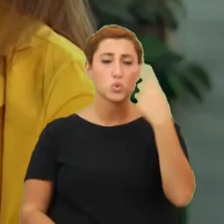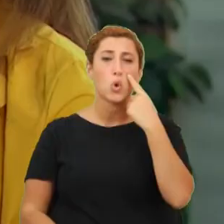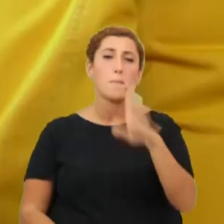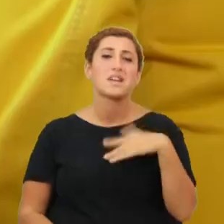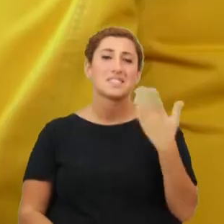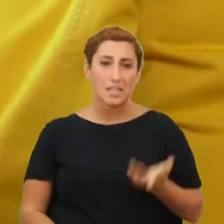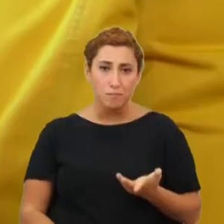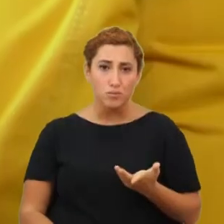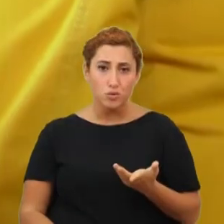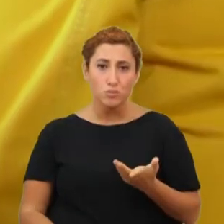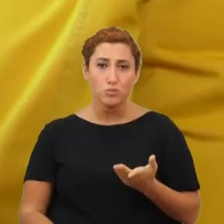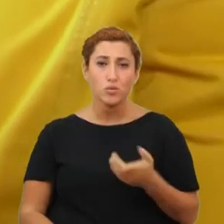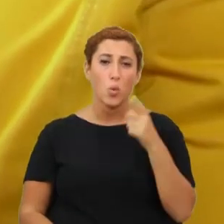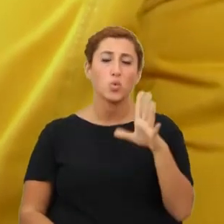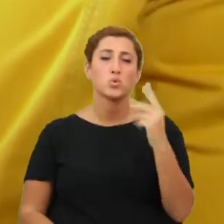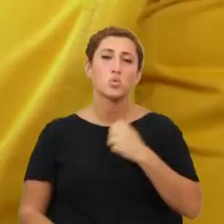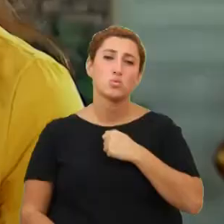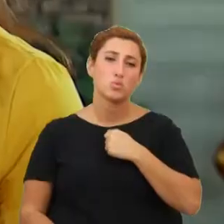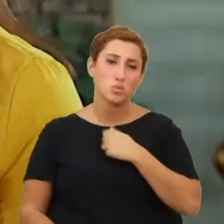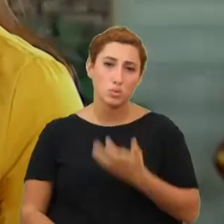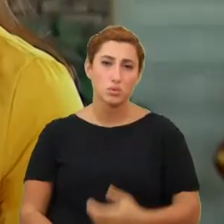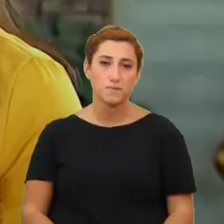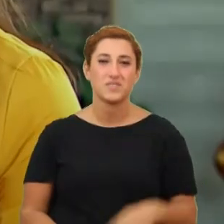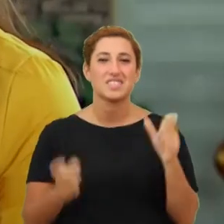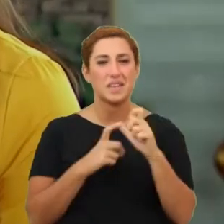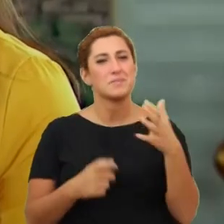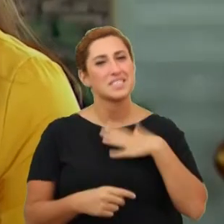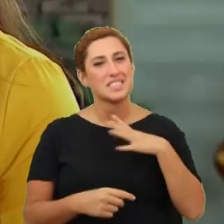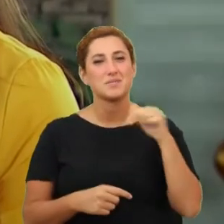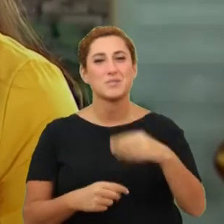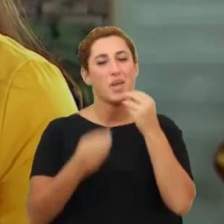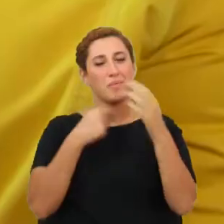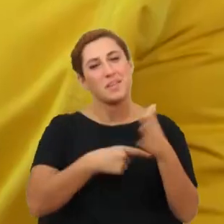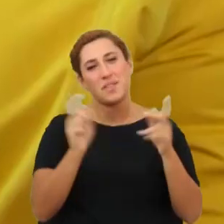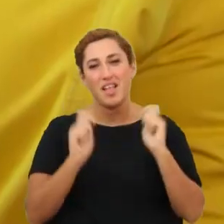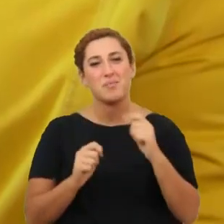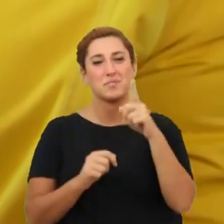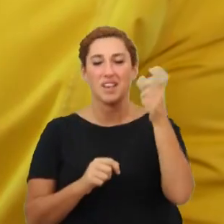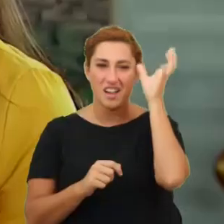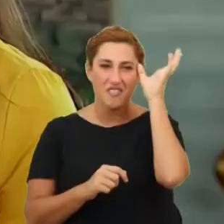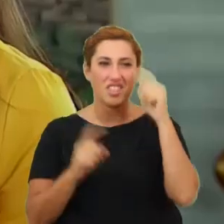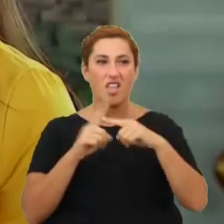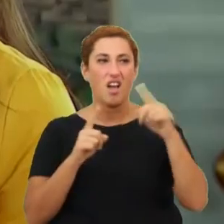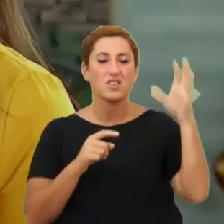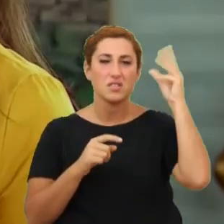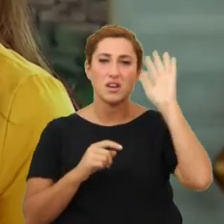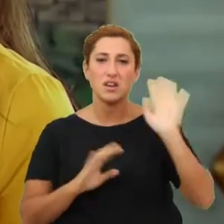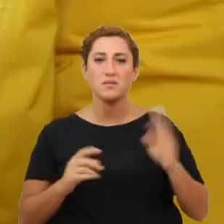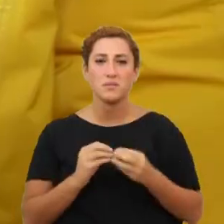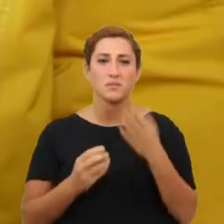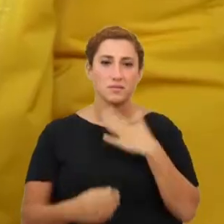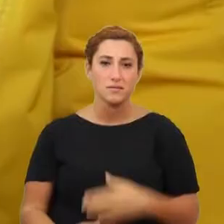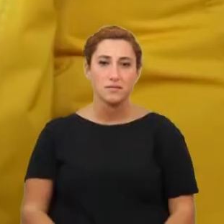yüzünü görmek istemiyormuş. O da çok üzgün. Sarp'cığım istersen biz bu yemeği iptal edelim. Senin kafan Tarık'a fena halde takılmış